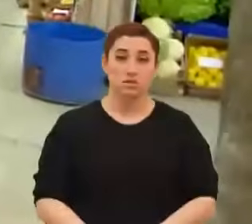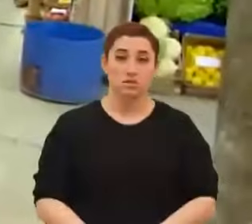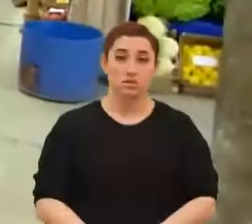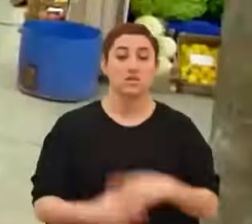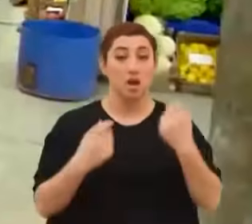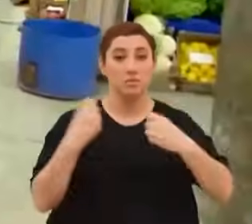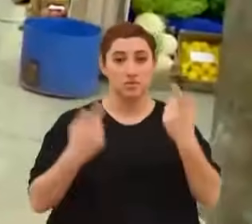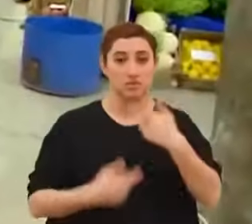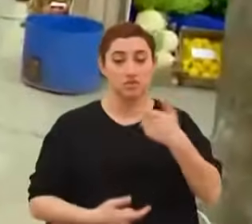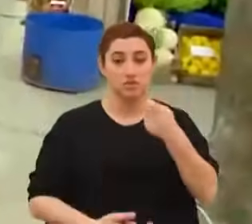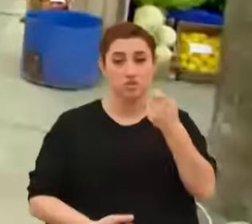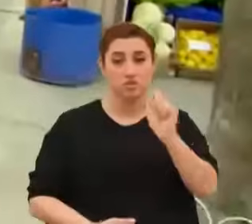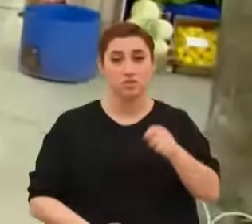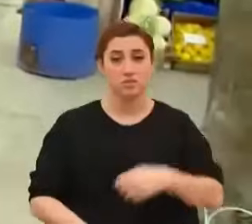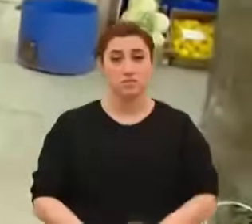Buyurun. Çalıştır arabayı.